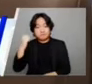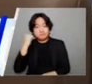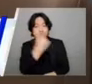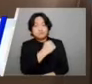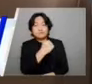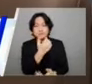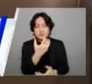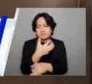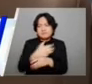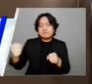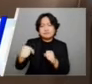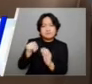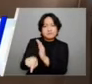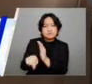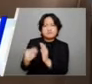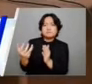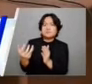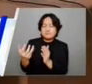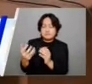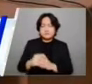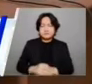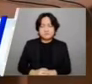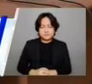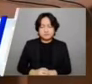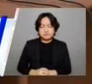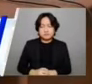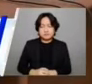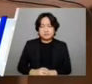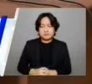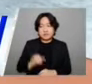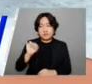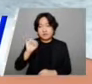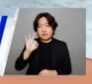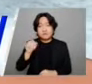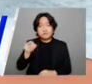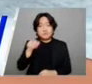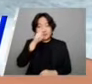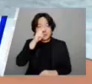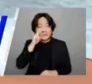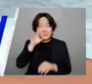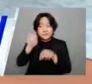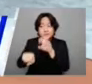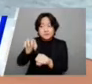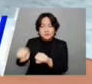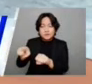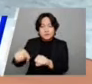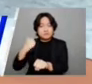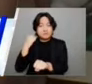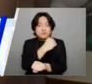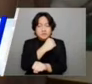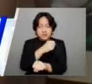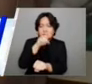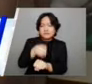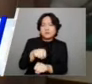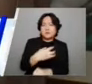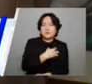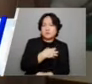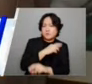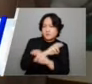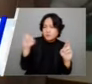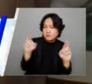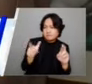Encourage them to draw their guns. Ang mga pahayag na yan ni dating Pangulo Rodrigo Duterte sa pagdinig ng Senado kahapon,